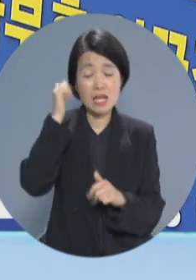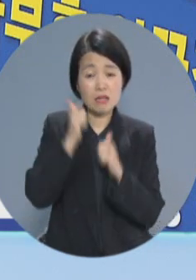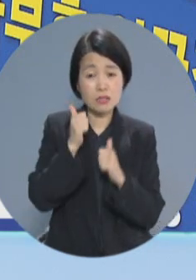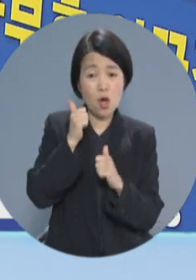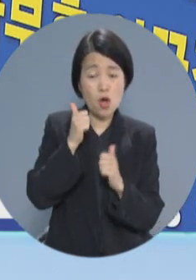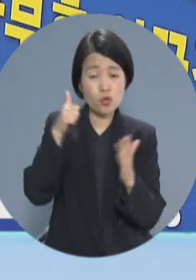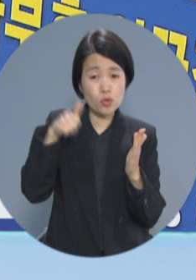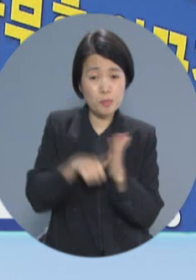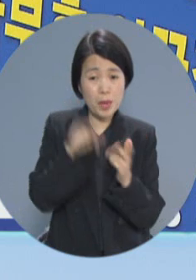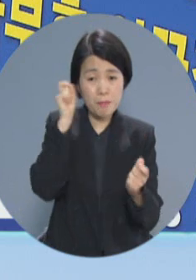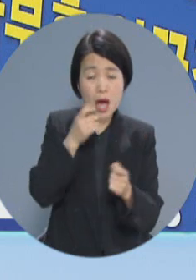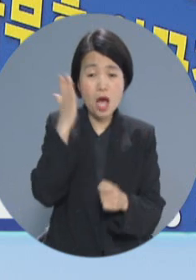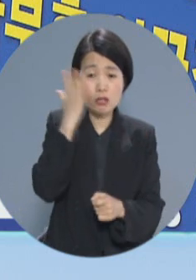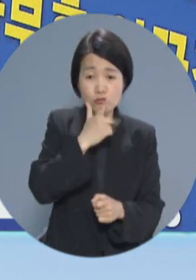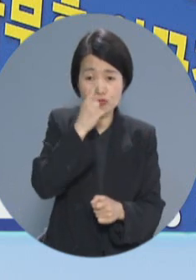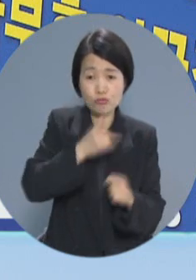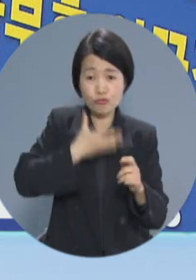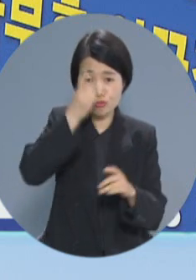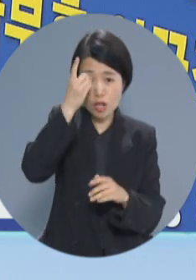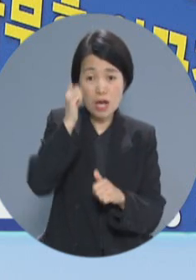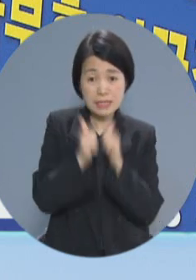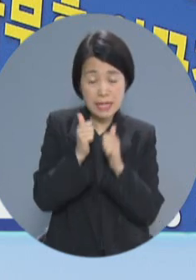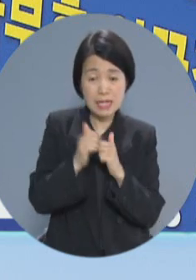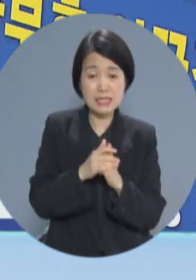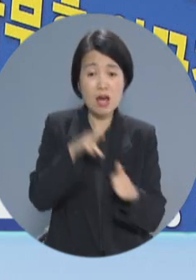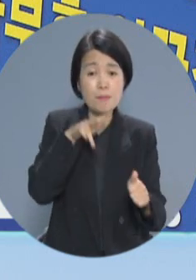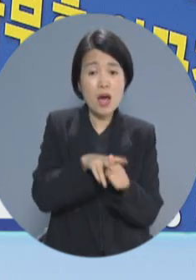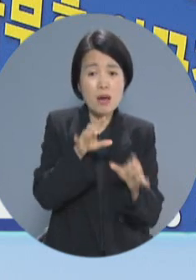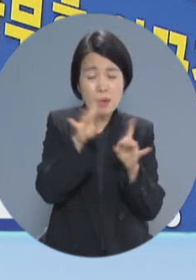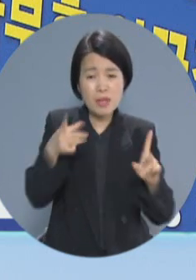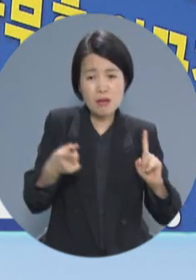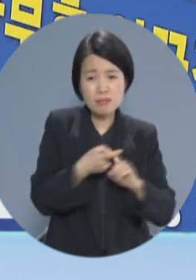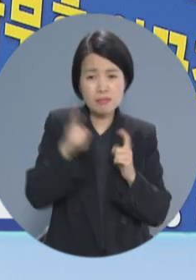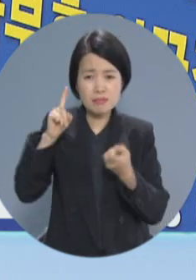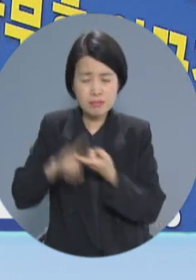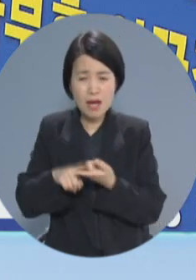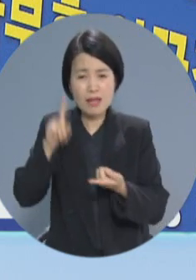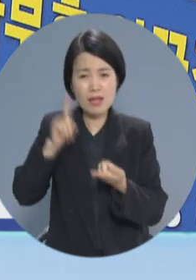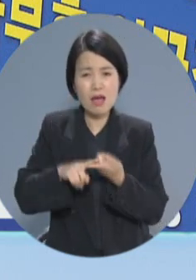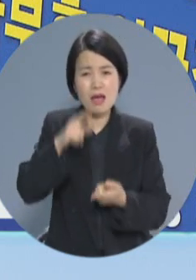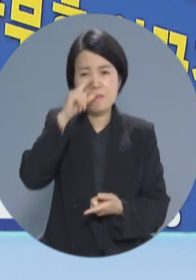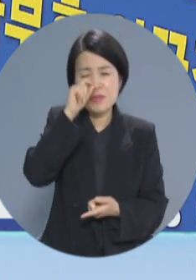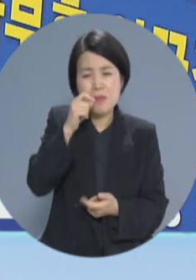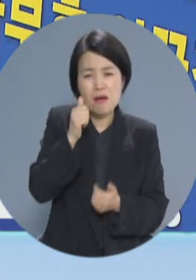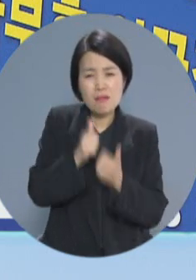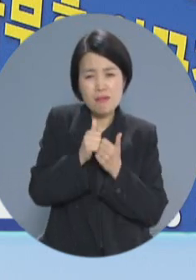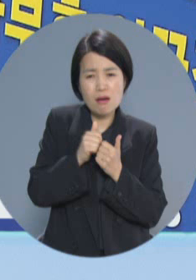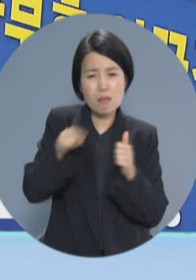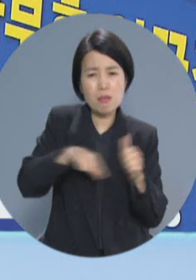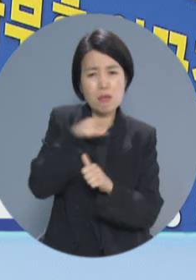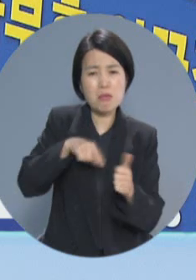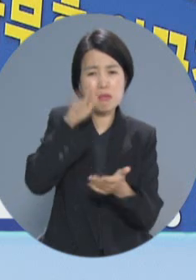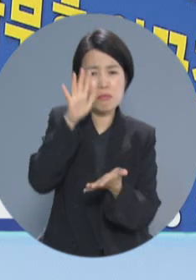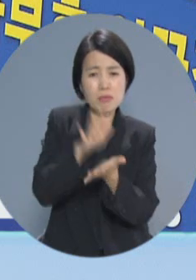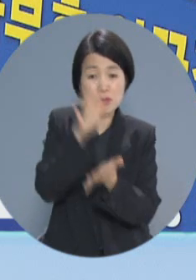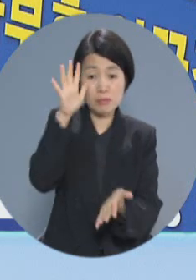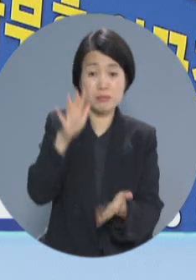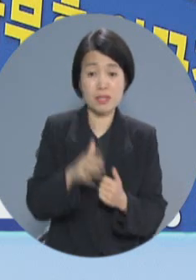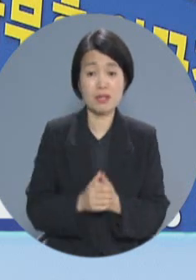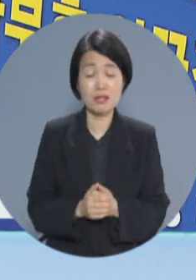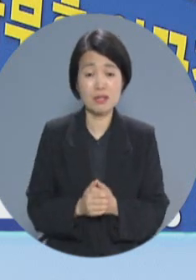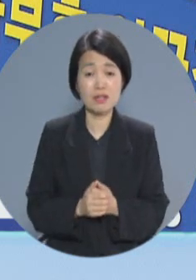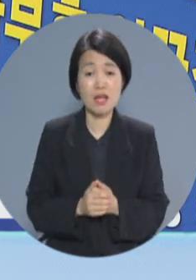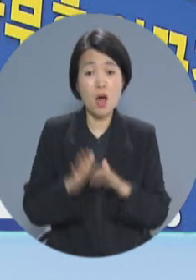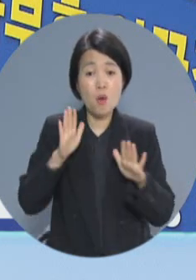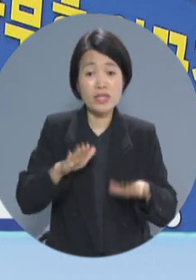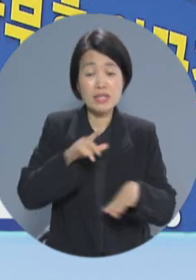투표를 앞둔 순천과 여수시장 경선전에서는 캠프별 이합 집산을 둘러싸고 미묘한 신경전도 가열되고 있습니다.